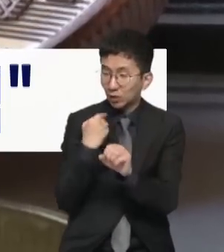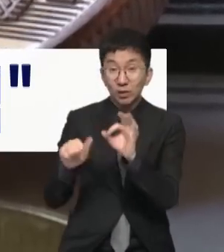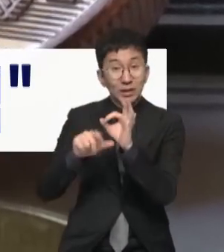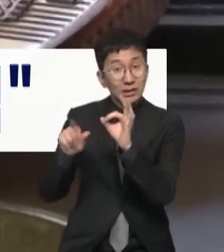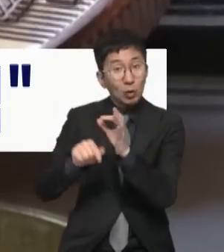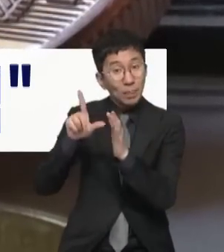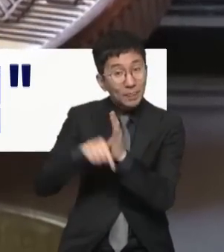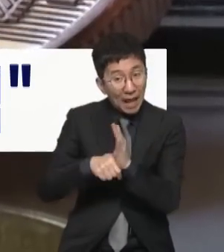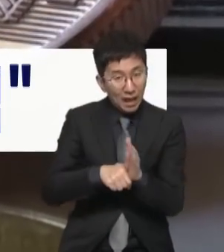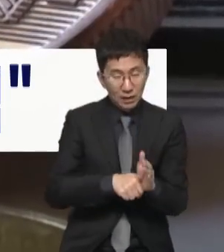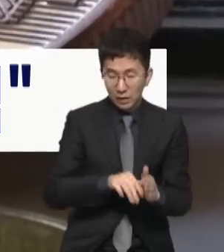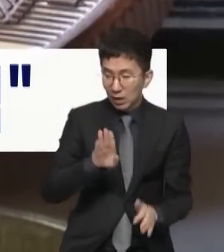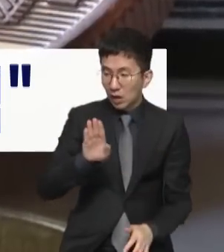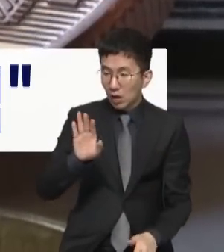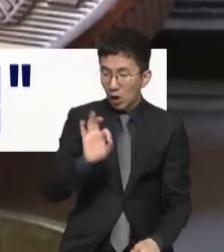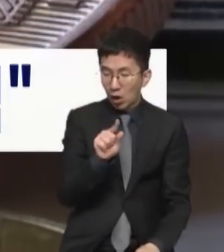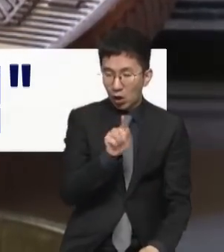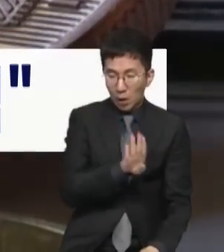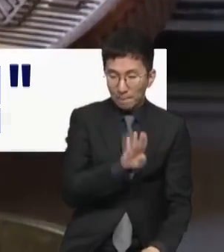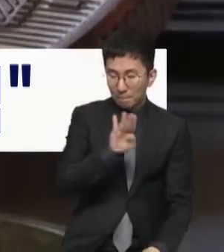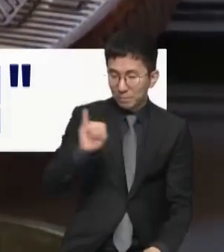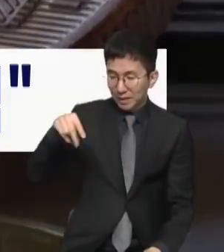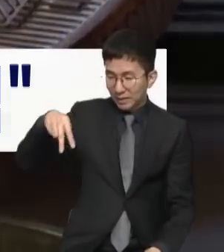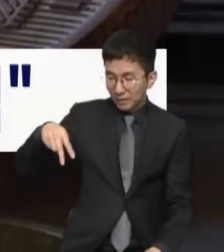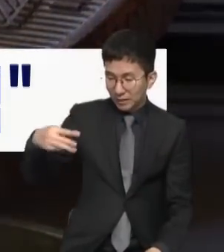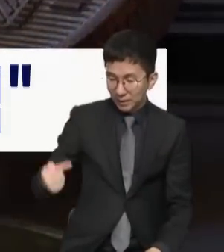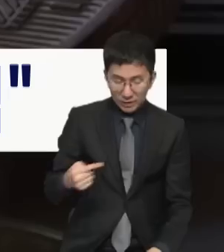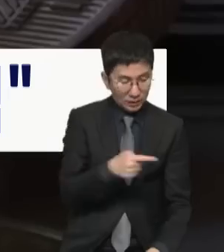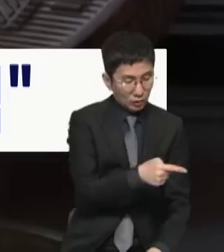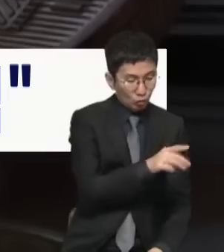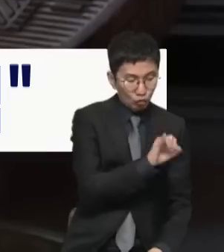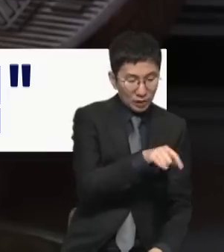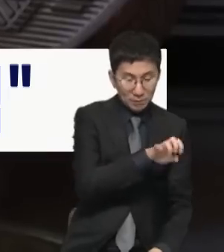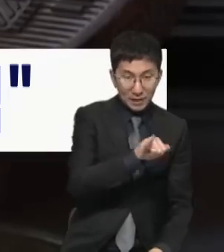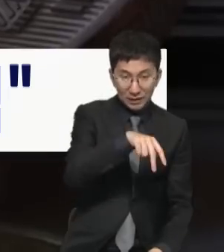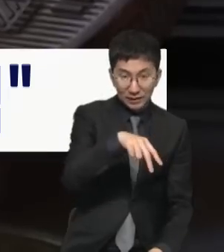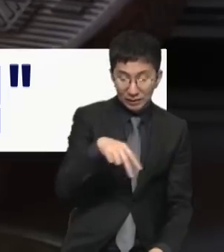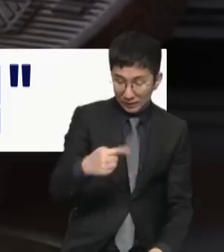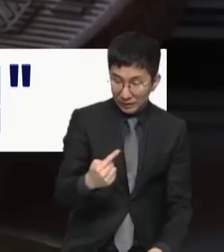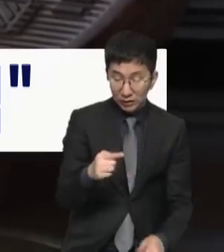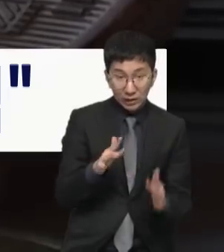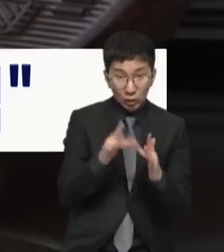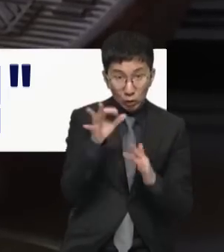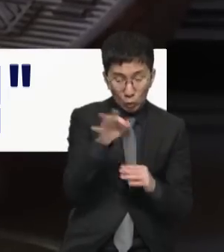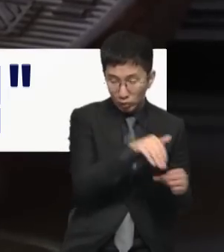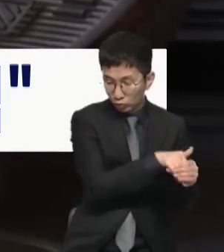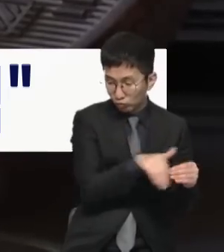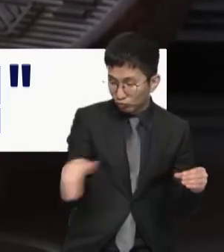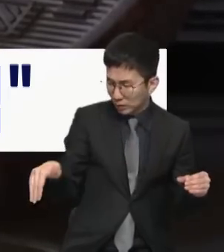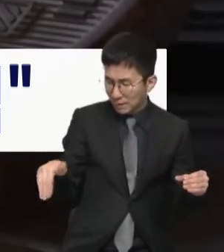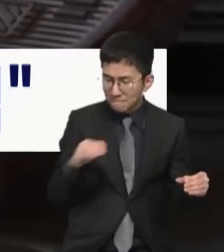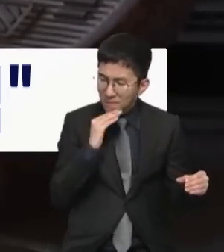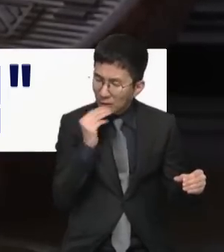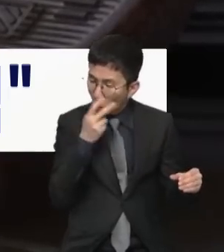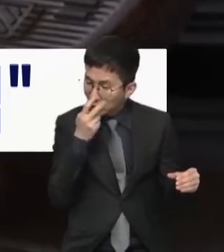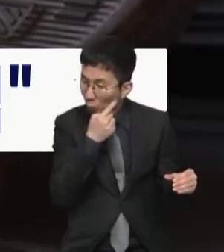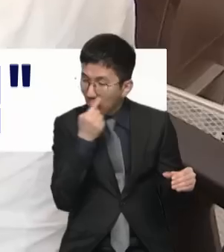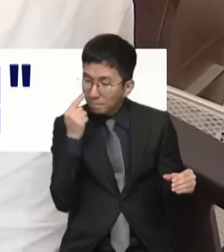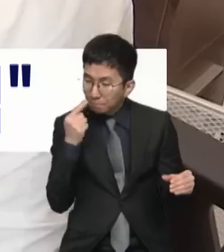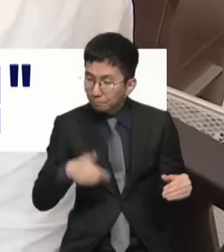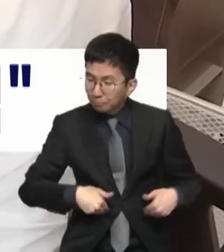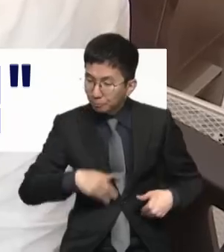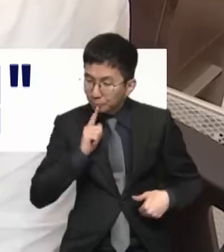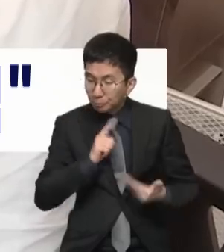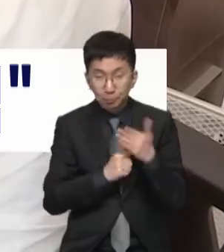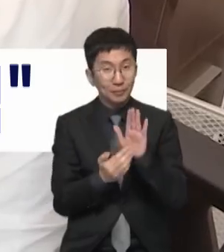의원의 업비트 지갑으로 위믹스 코인을 이체한 빗썸 지갑 두세 개에 대해 압수수색 영장을 청구했던 걸로 확인됐습니다.